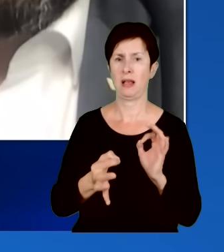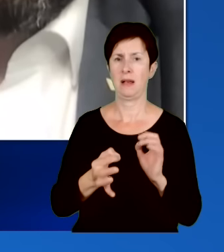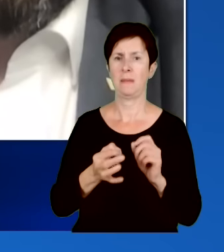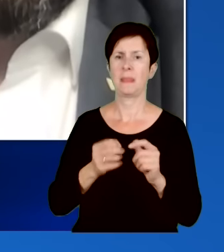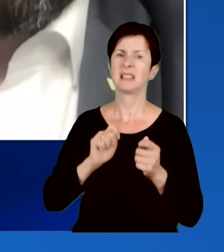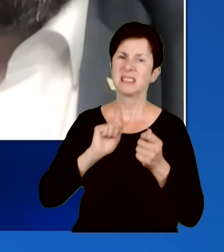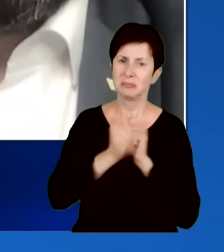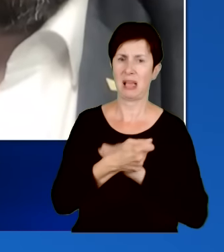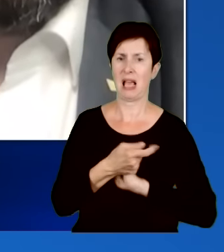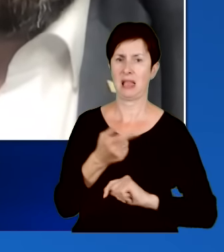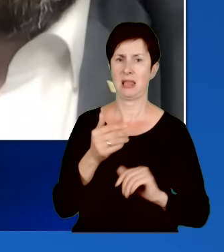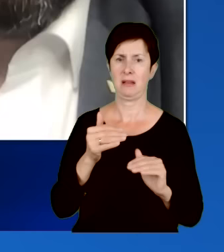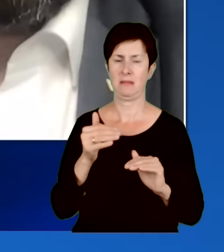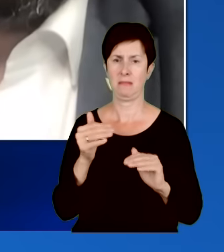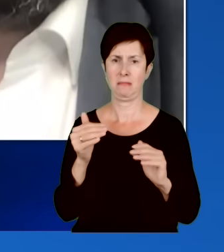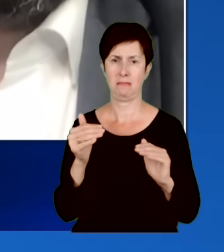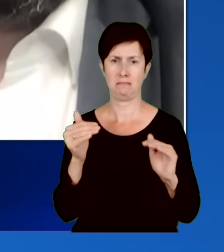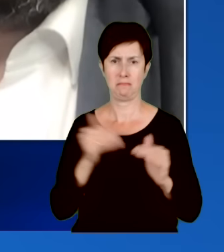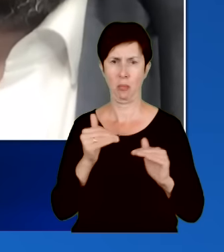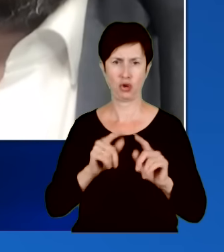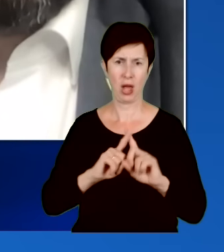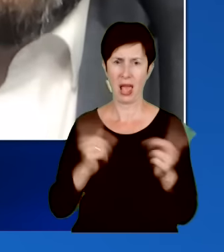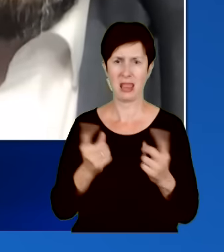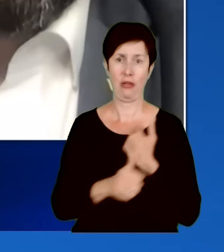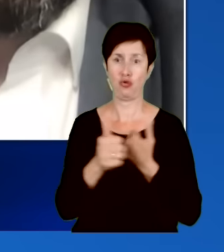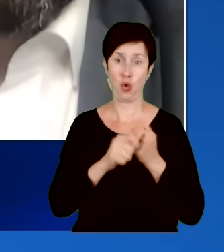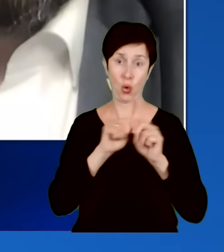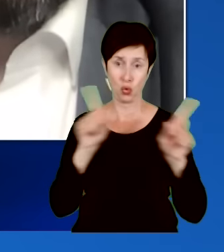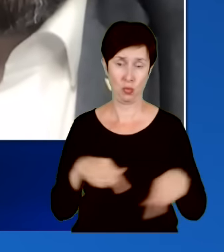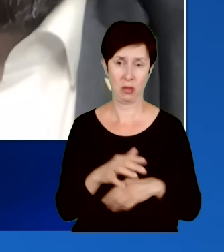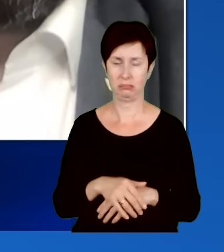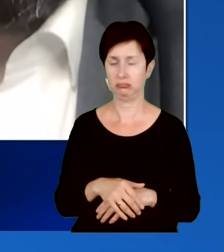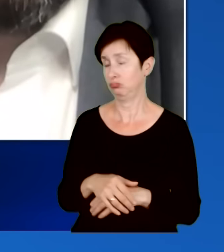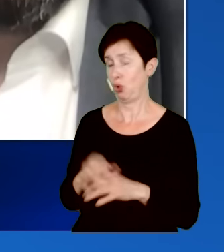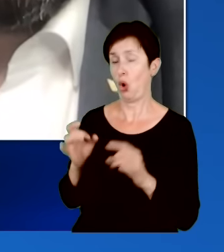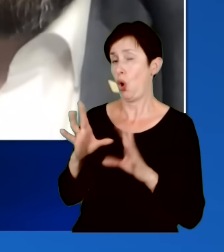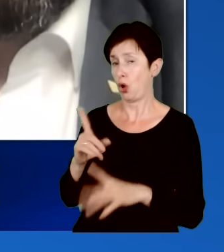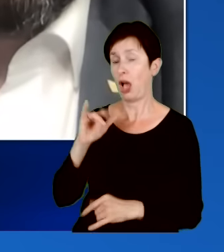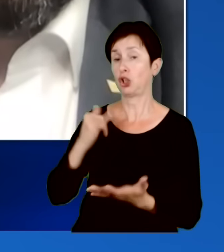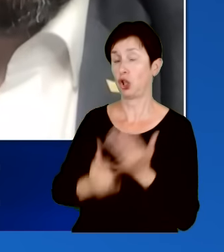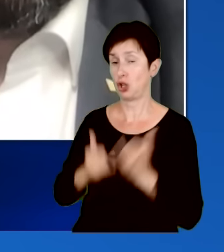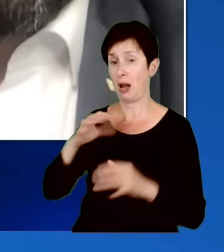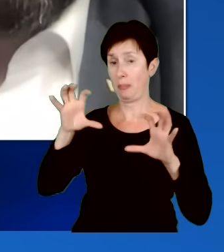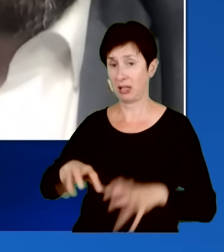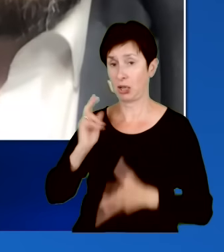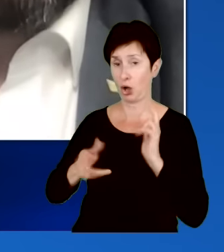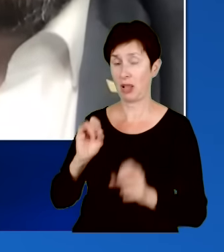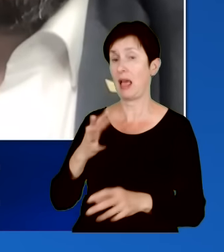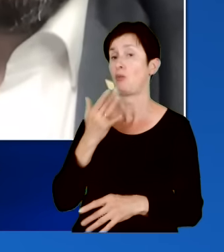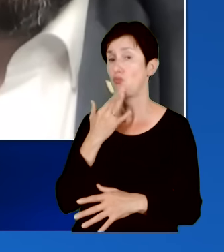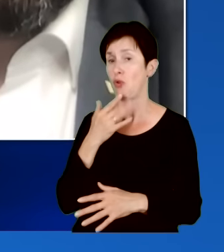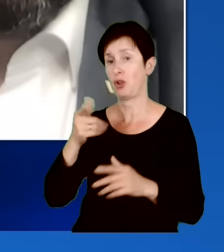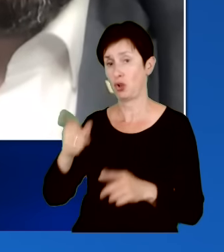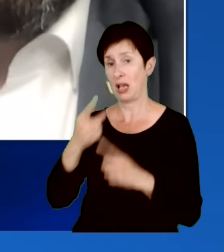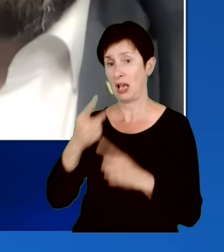tak być może w ogóle to powinien być inny dokument Okej tylko jeżeli pan prezes Jarosław Kaczyński tak mówi to albo niech sam